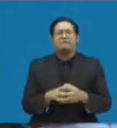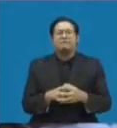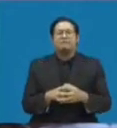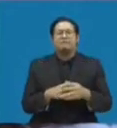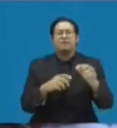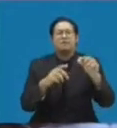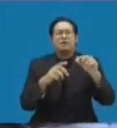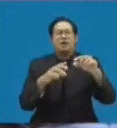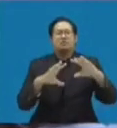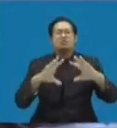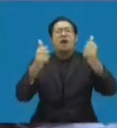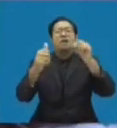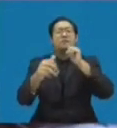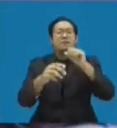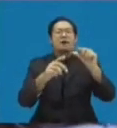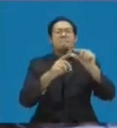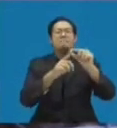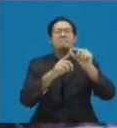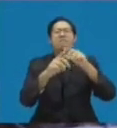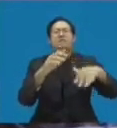Hai juara umum